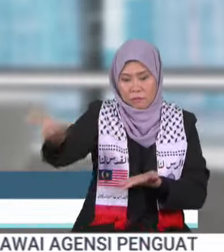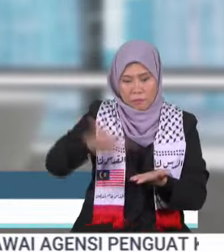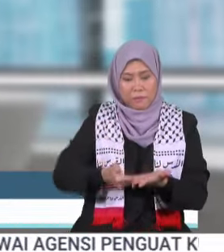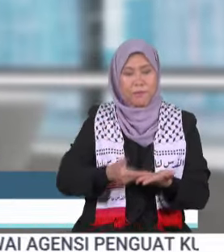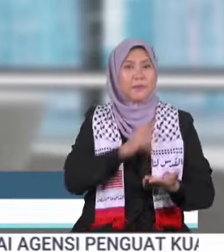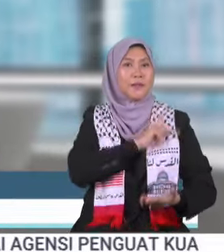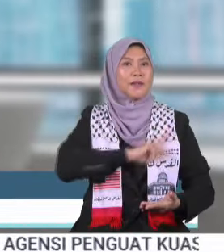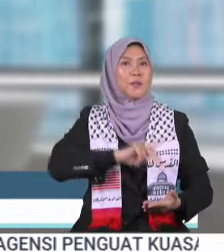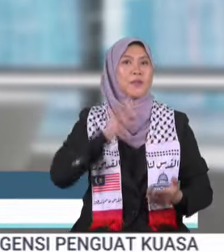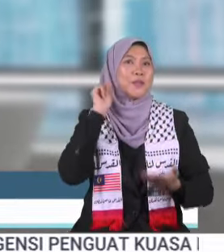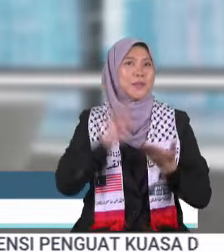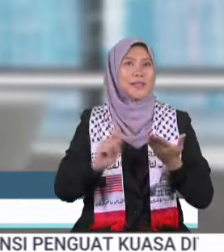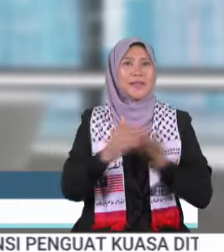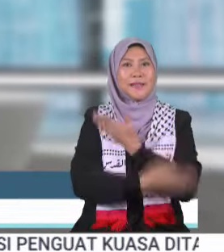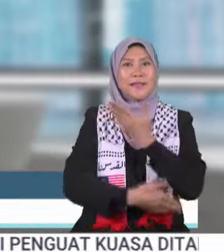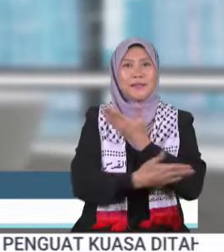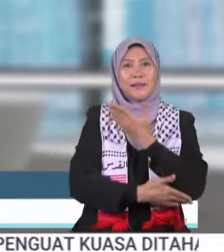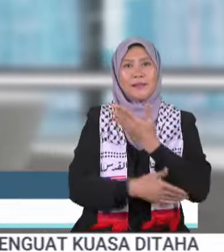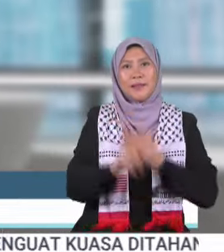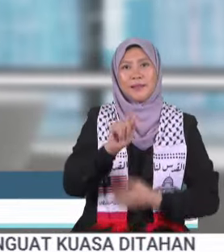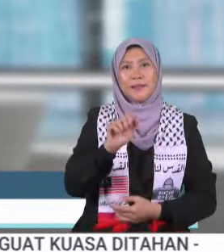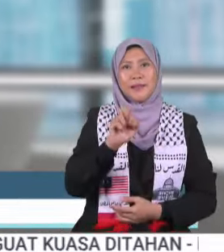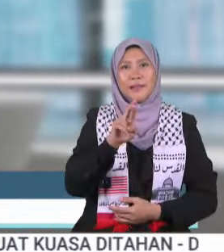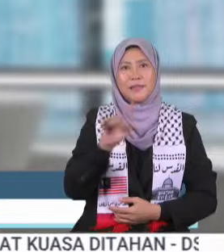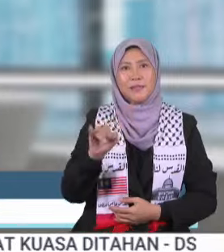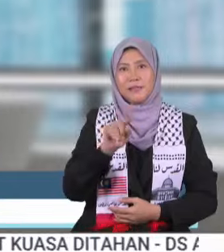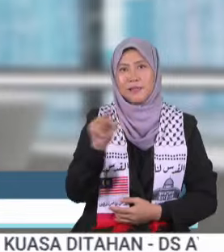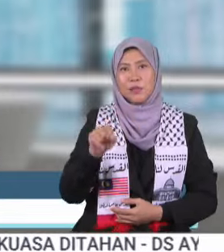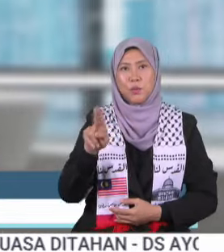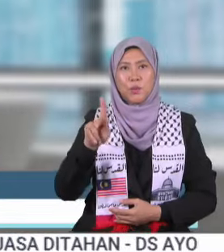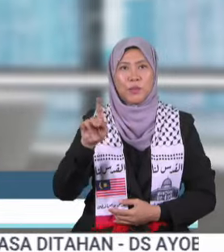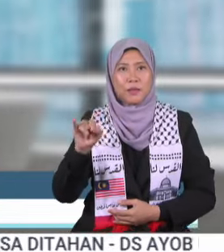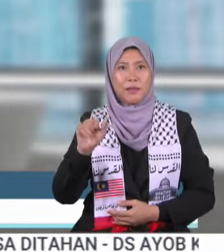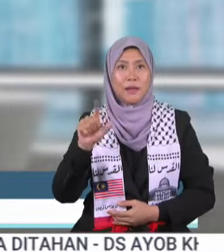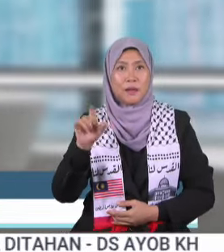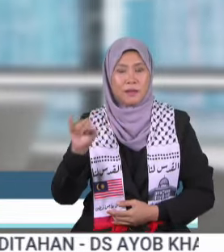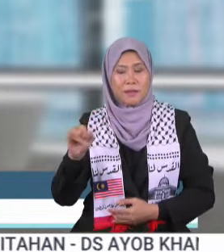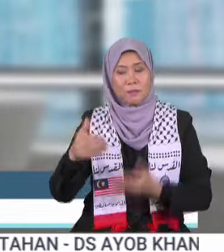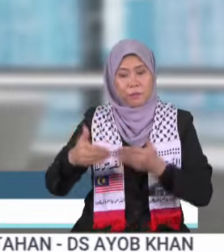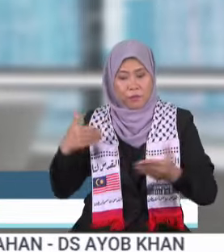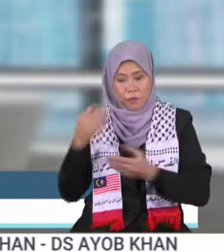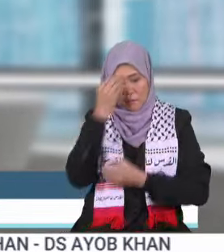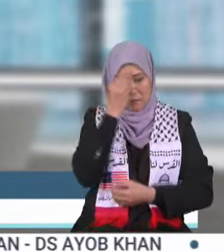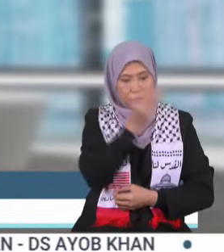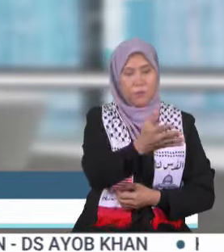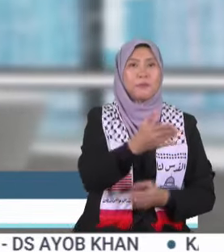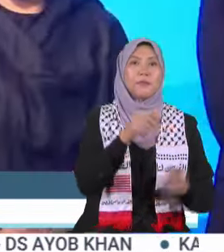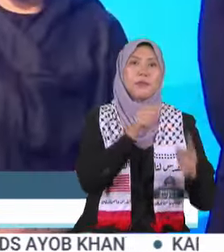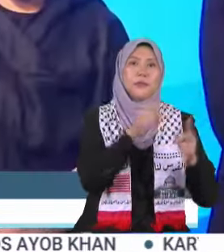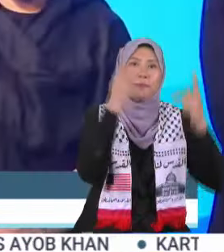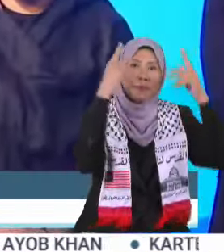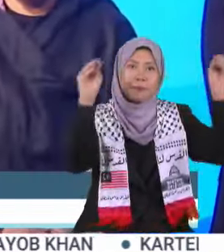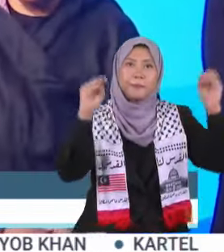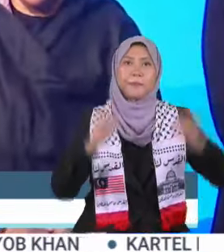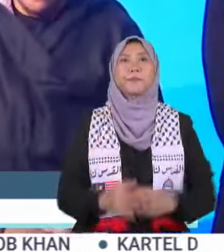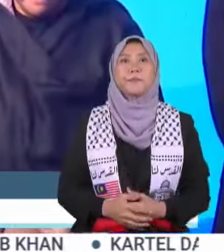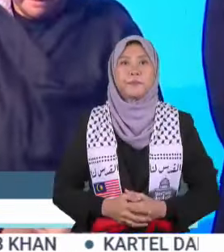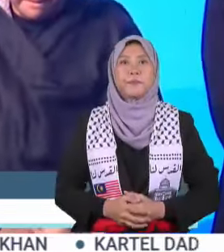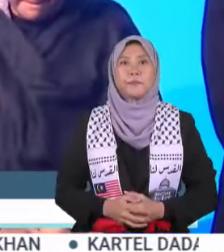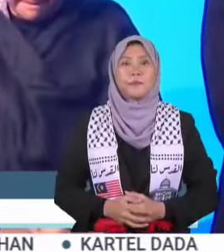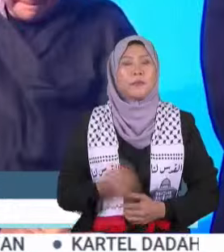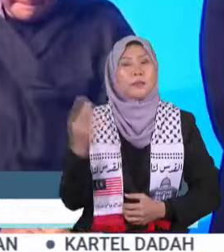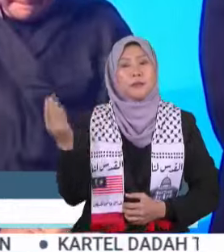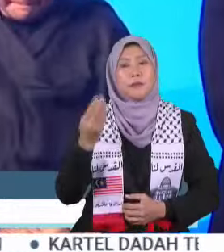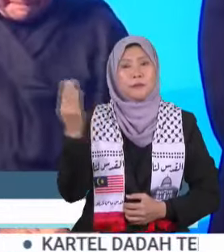ketua setiausaha negara Tan Sri Mohamad Zuki Ali sebelum dimaklumkan Kepada beliau